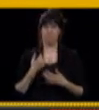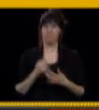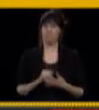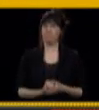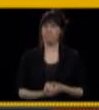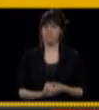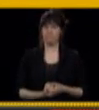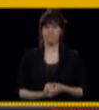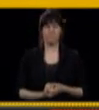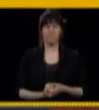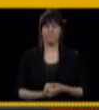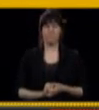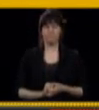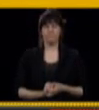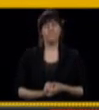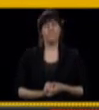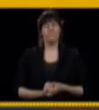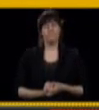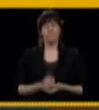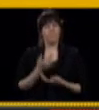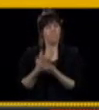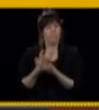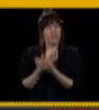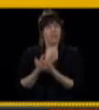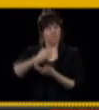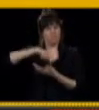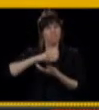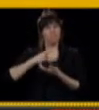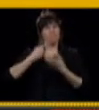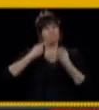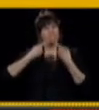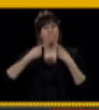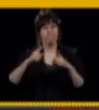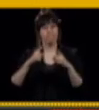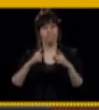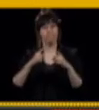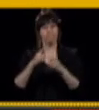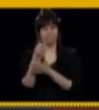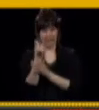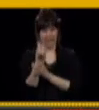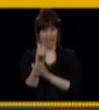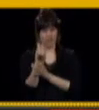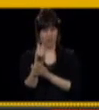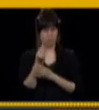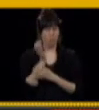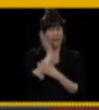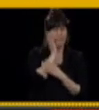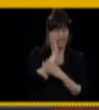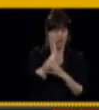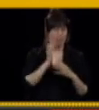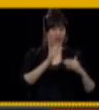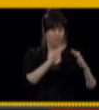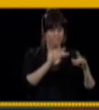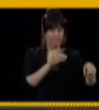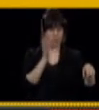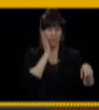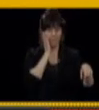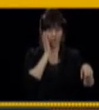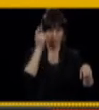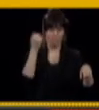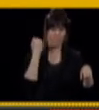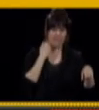ont d'abord on annoncé ce matin qu'on bonifie le financement pour l'hébergement neuf ports vous avez surtout